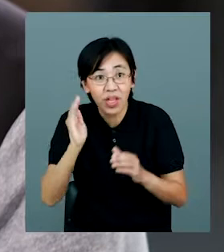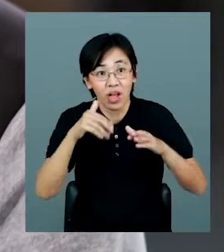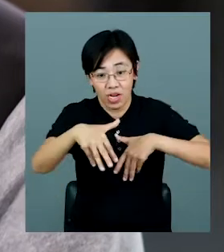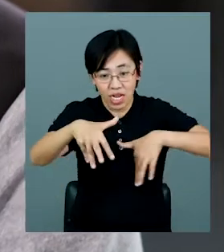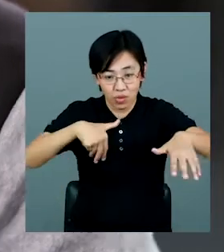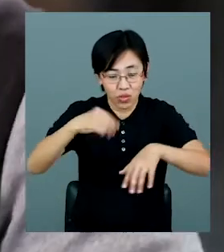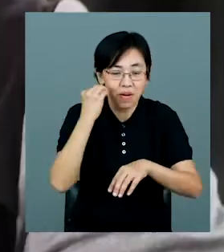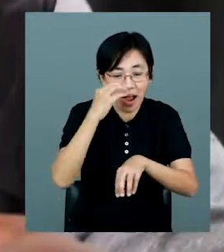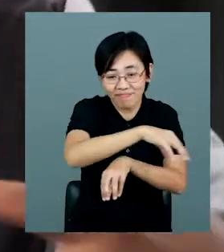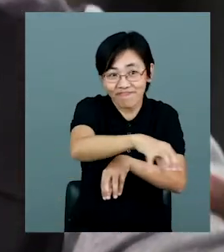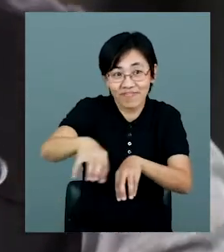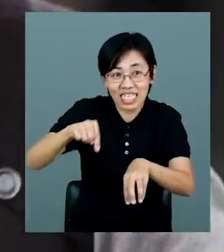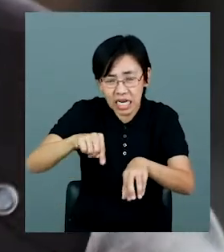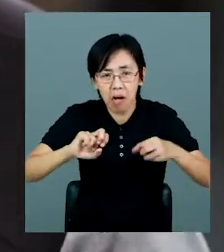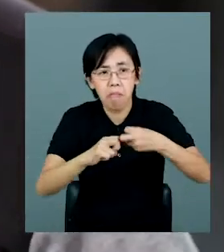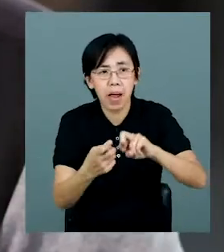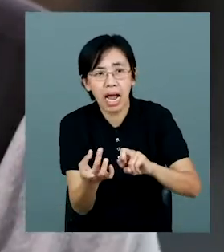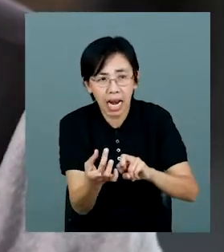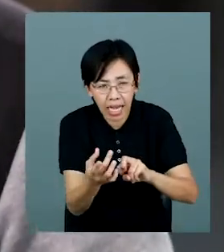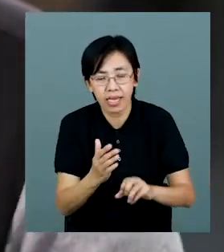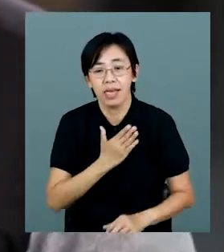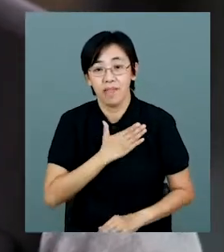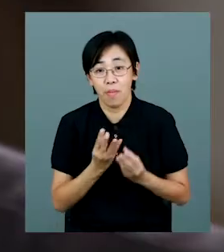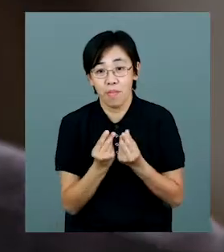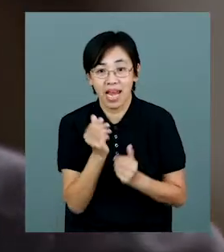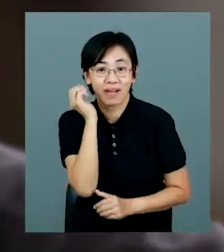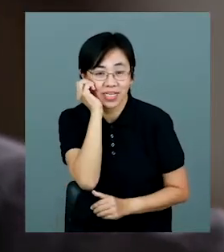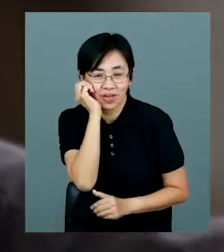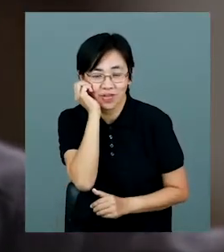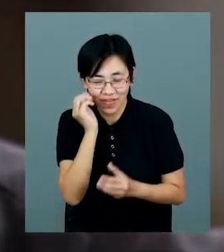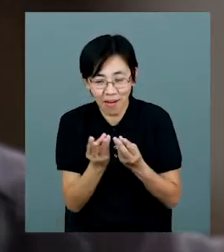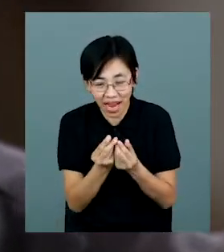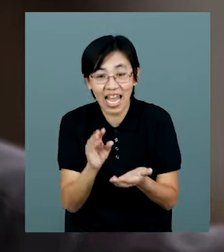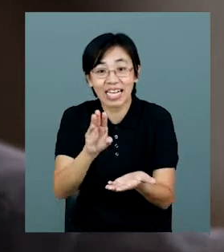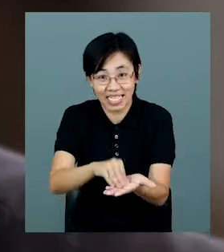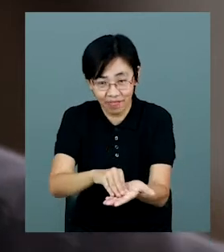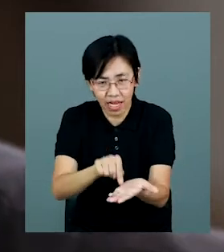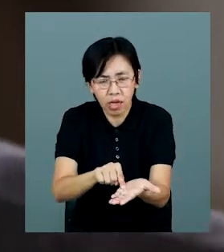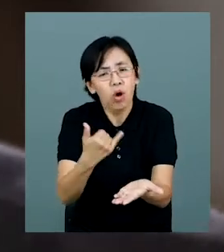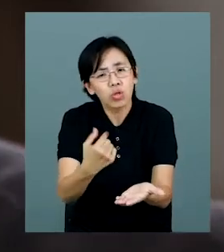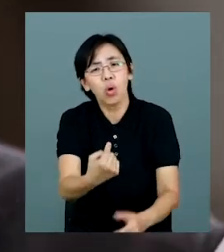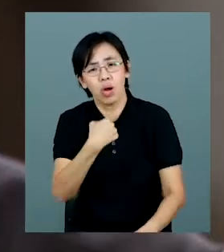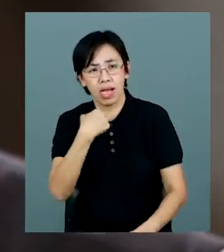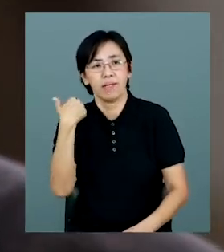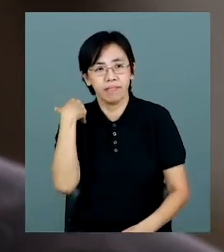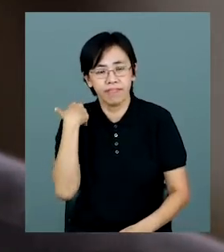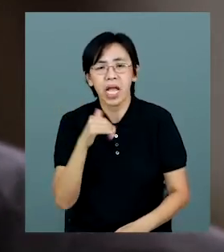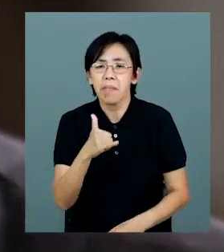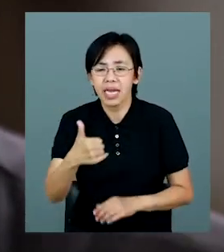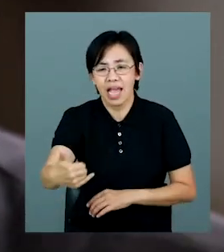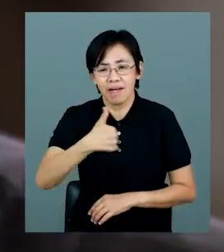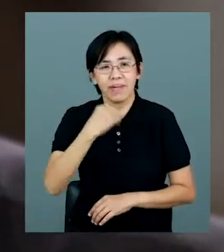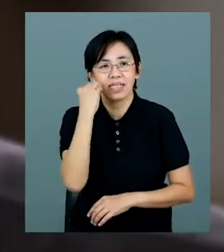แล้วก็แบบอย่างในชุมชนนะครับมีปัญหาอะไรผมก็ได้ทิ้งเบอร์โทรไว้ครับเขาก็จะโทรมาหรือเข